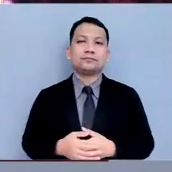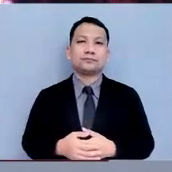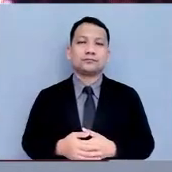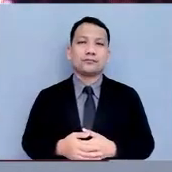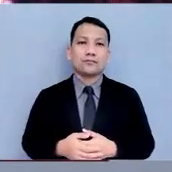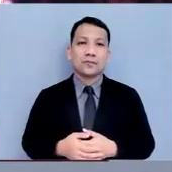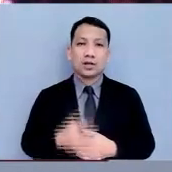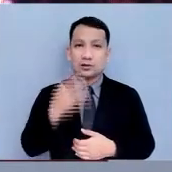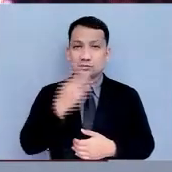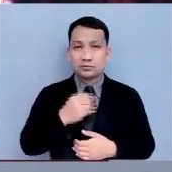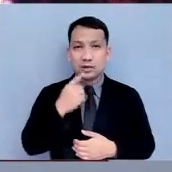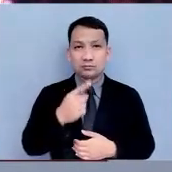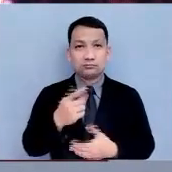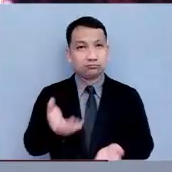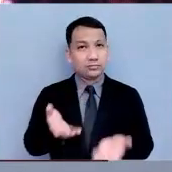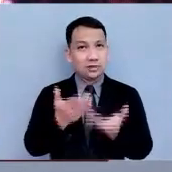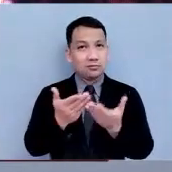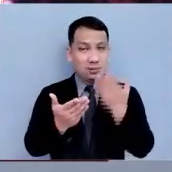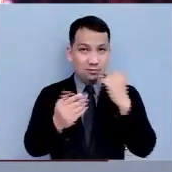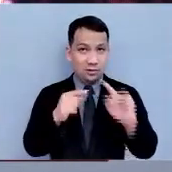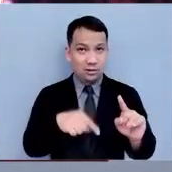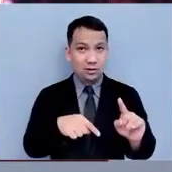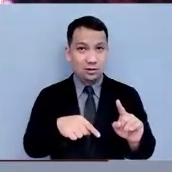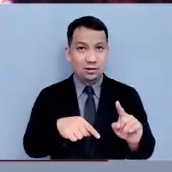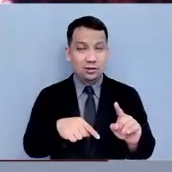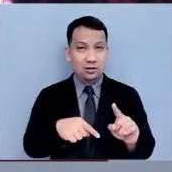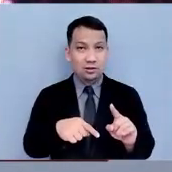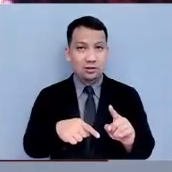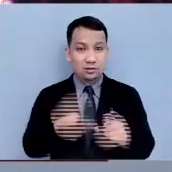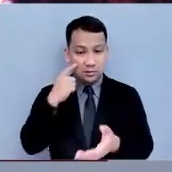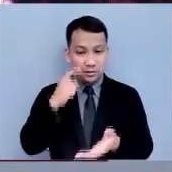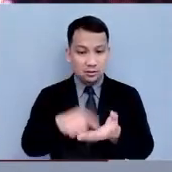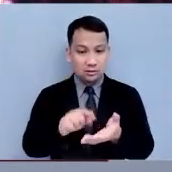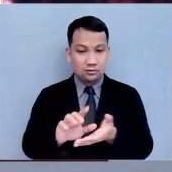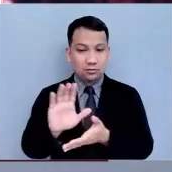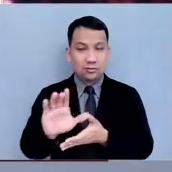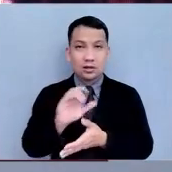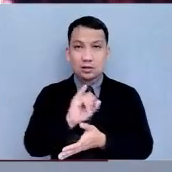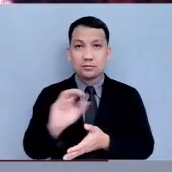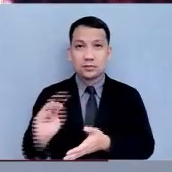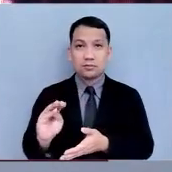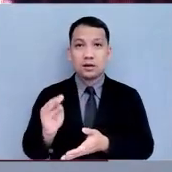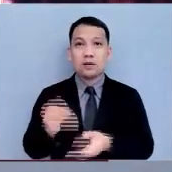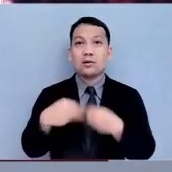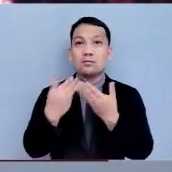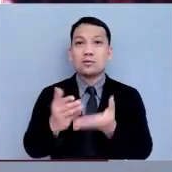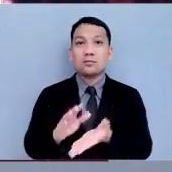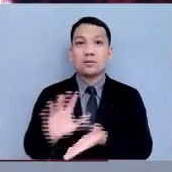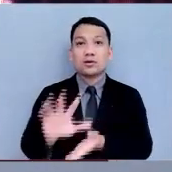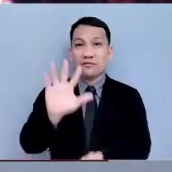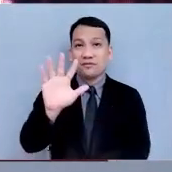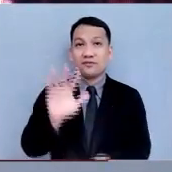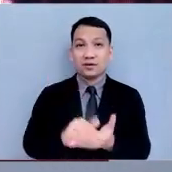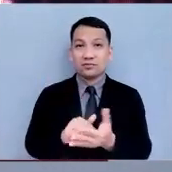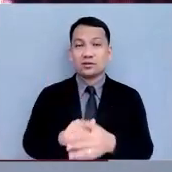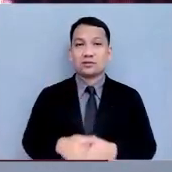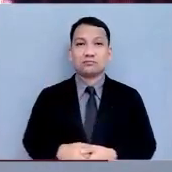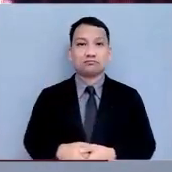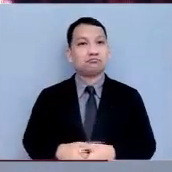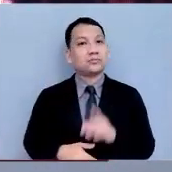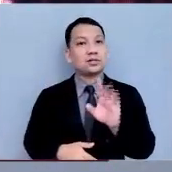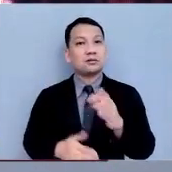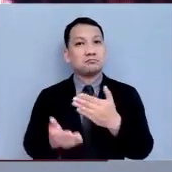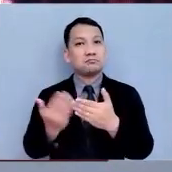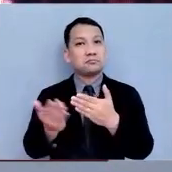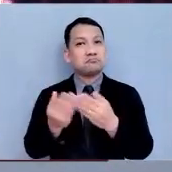Sino ba naman ang hindi maengganyo kung malaman mong kapag nakapag-register ka raw ng iyong SIM card ay bibigyan ka ng 5,000 piso. Easy money